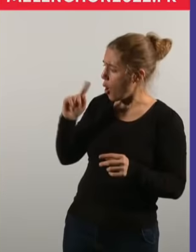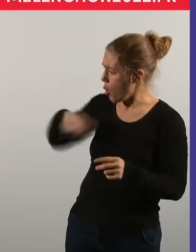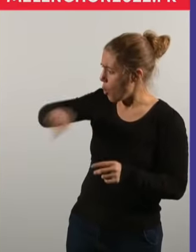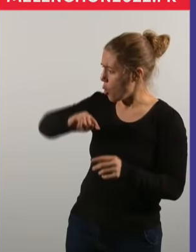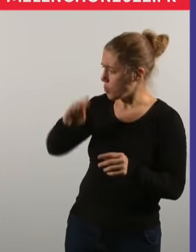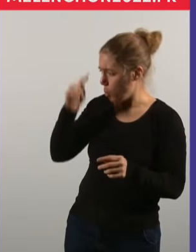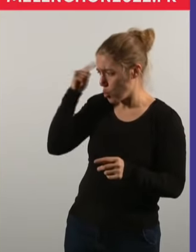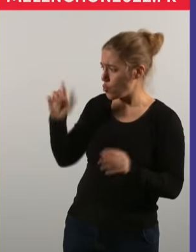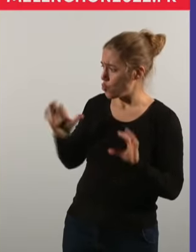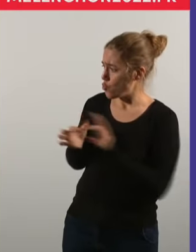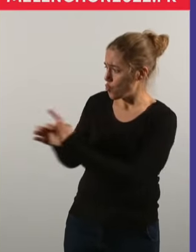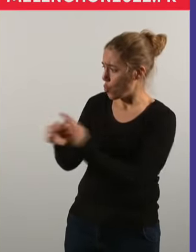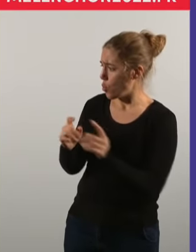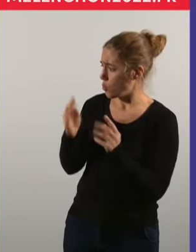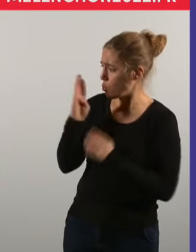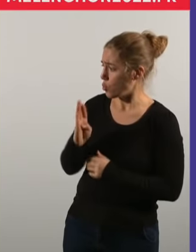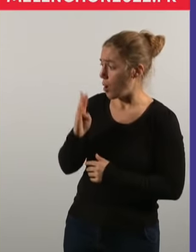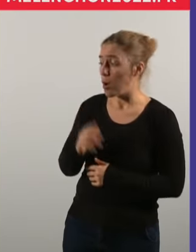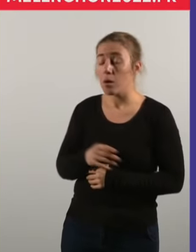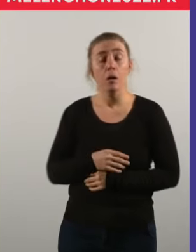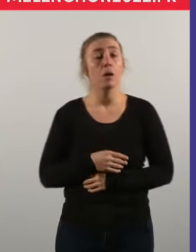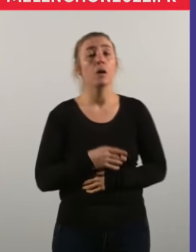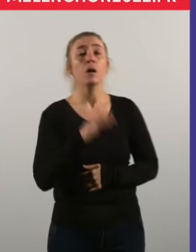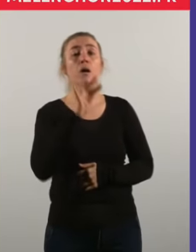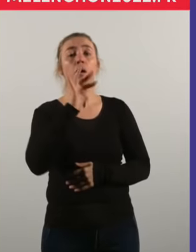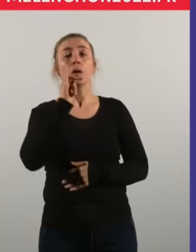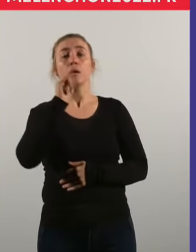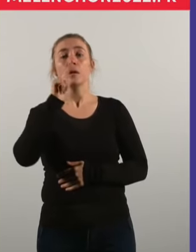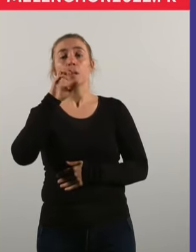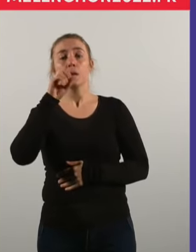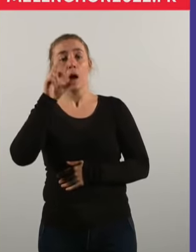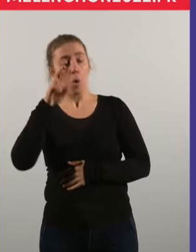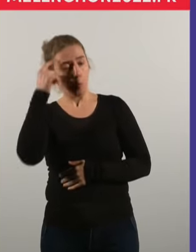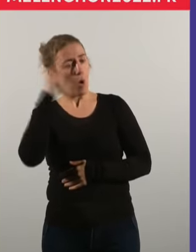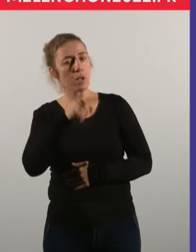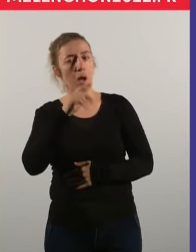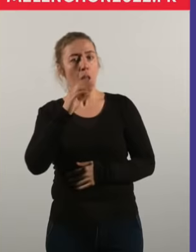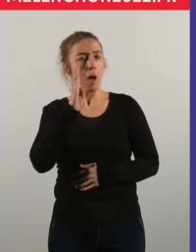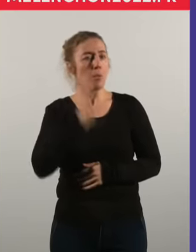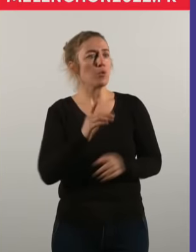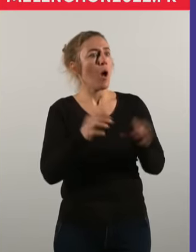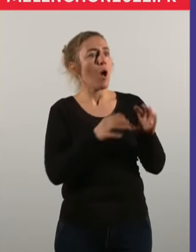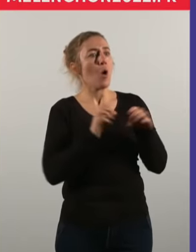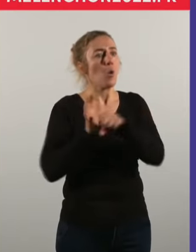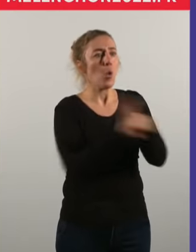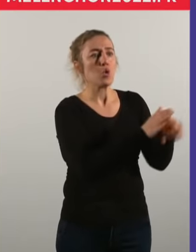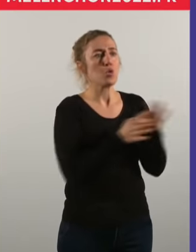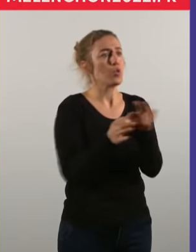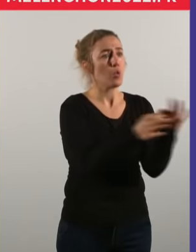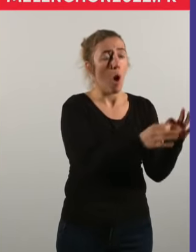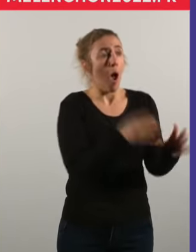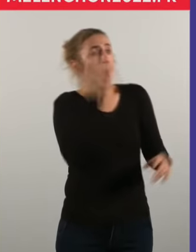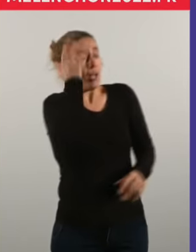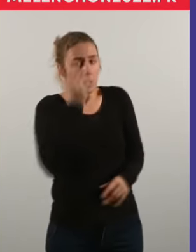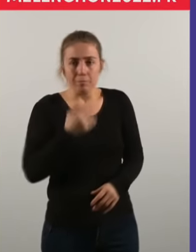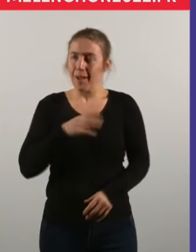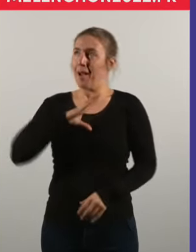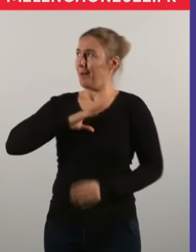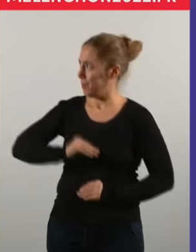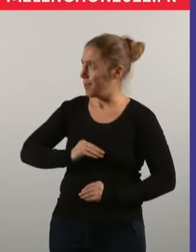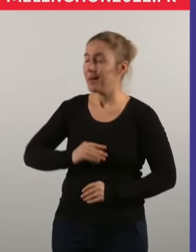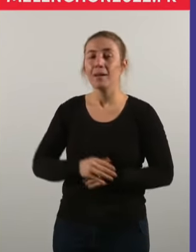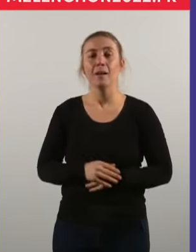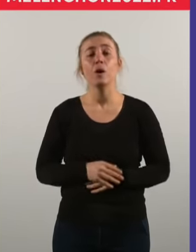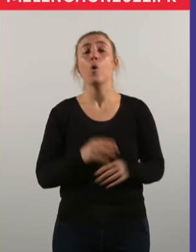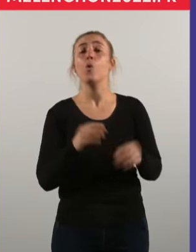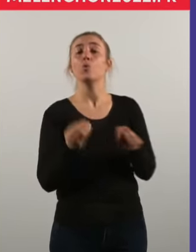Ah, comme ça me fait du bien de voir le Figaro se soucier de l'union de la gauche. Et le bonheur de voir telle grande chaîne se